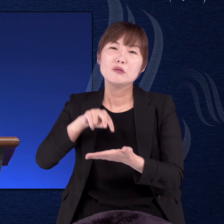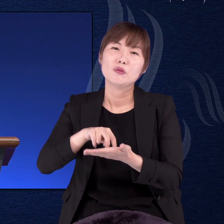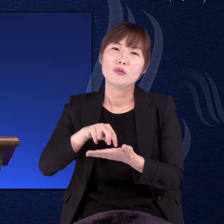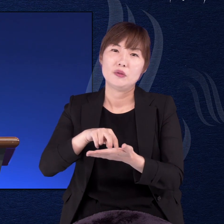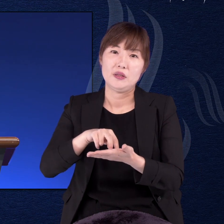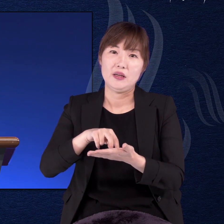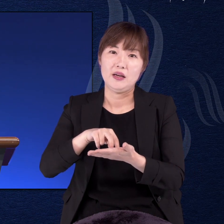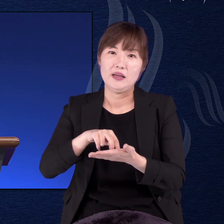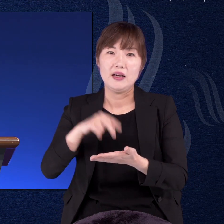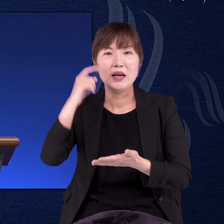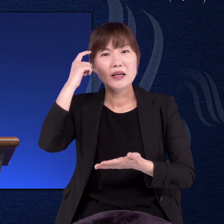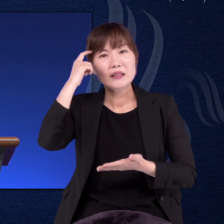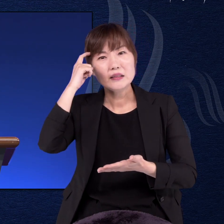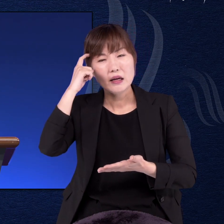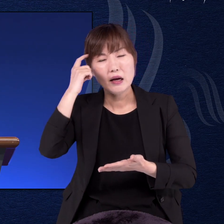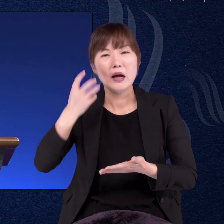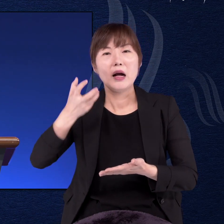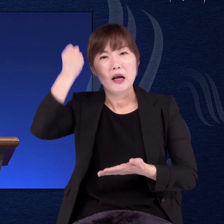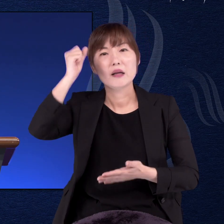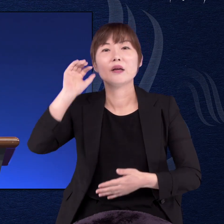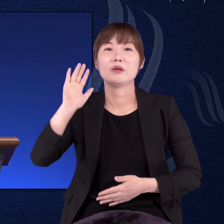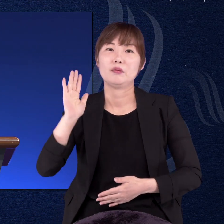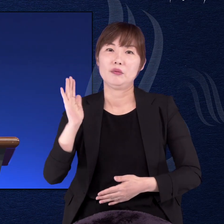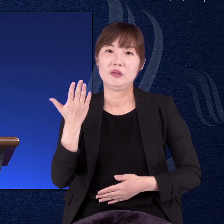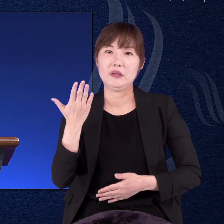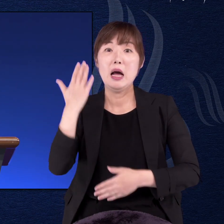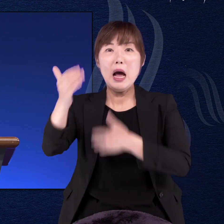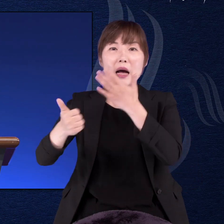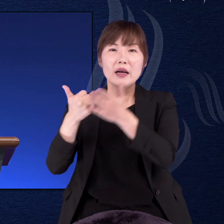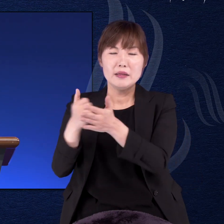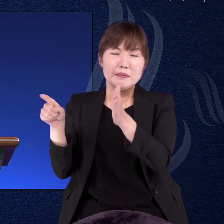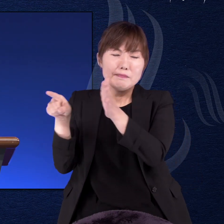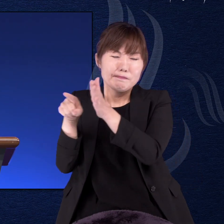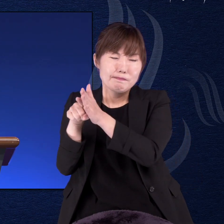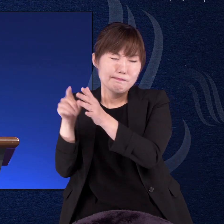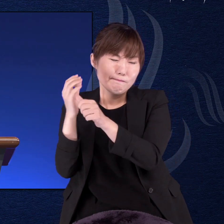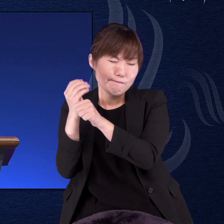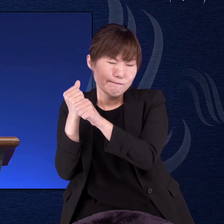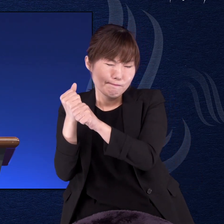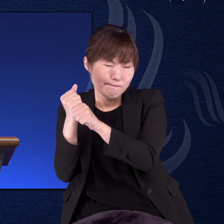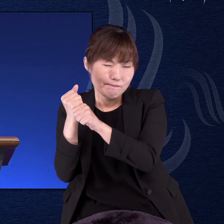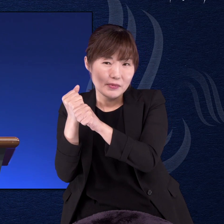하나님께 의지할 수밖에 없는 존재라는 걸 더욱더 깨닫게 되었거든요.